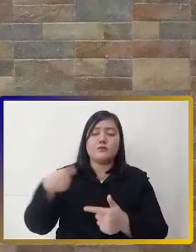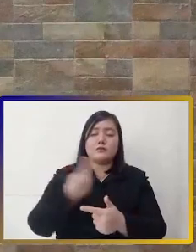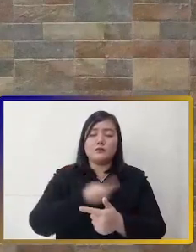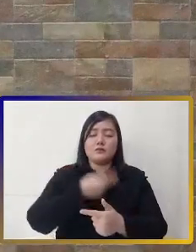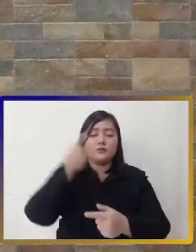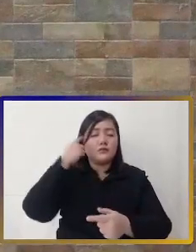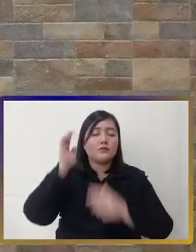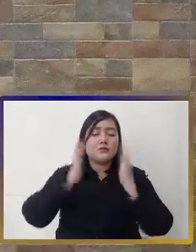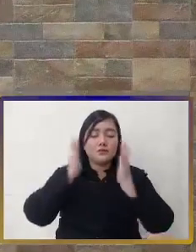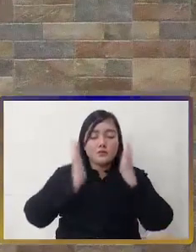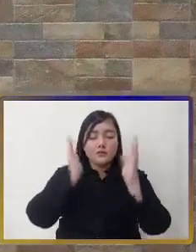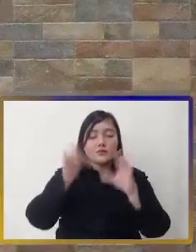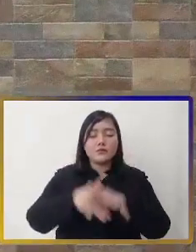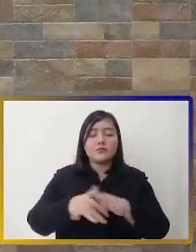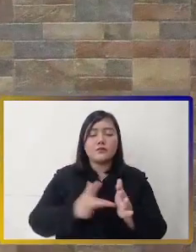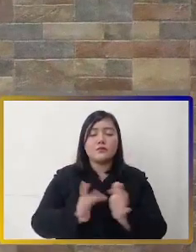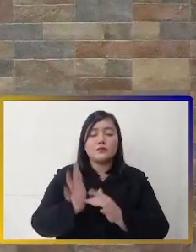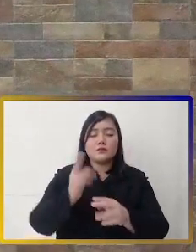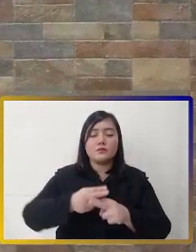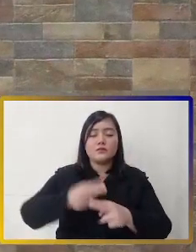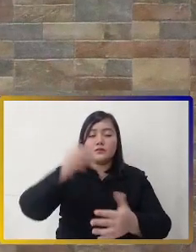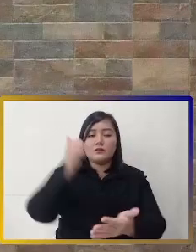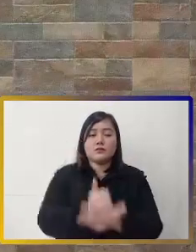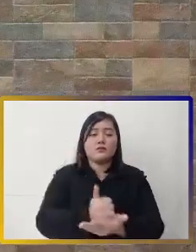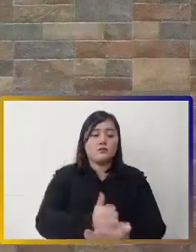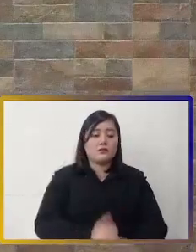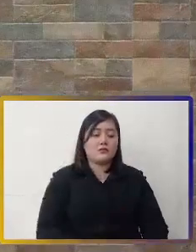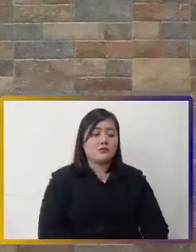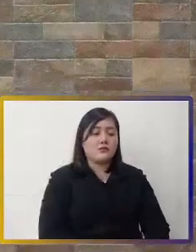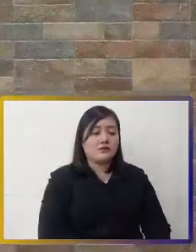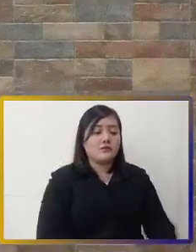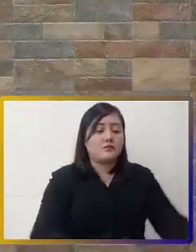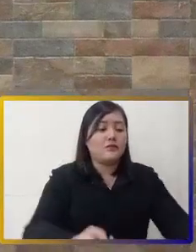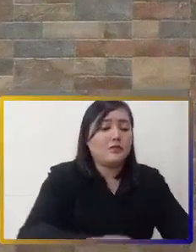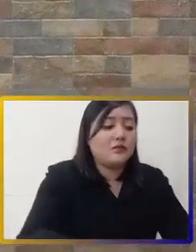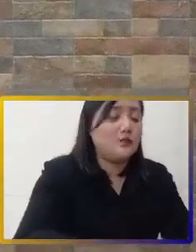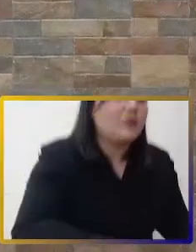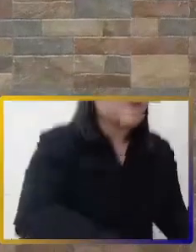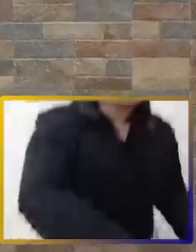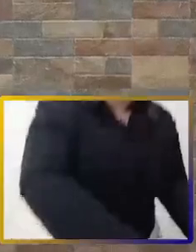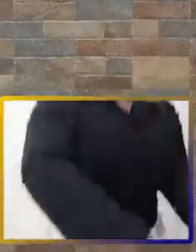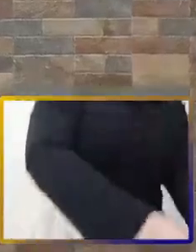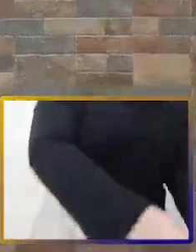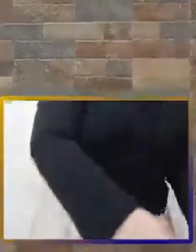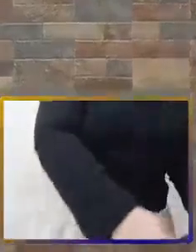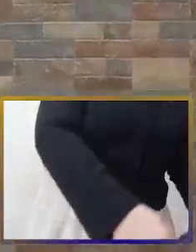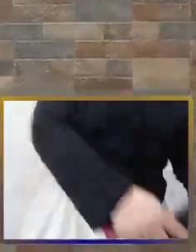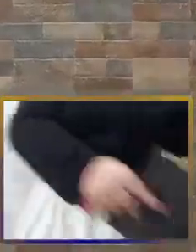service. In Jesus' name, Amen. Remain standing please at tayo po muli ay aawit.